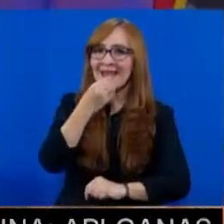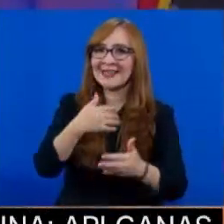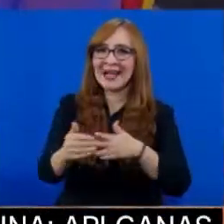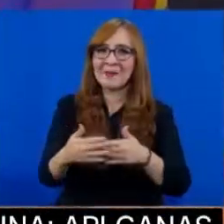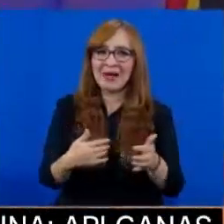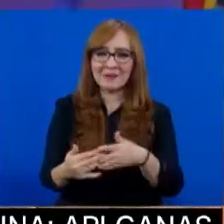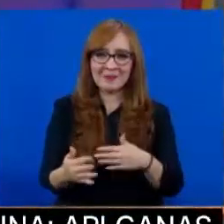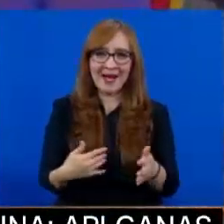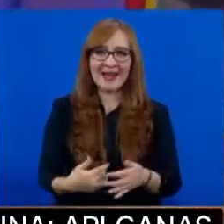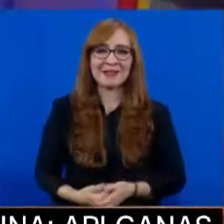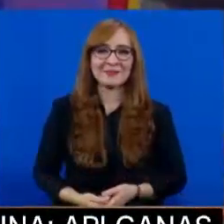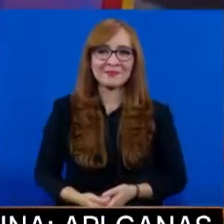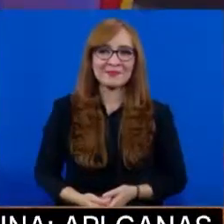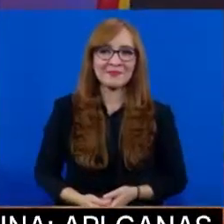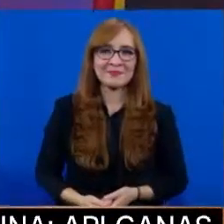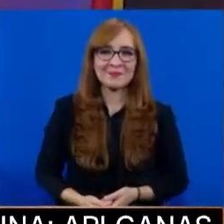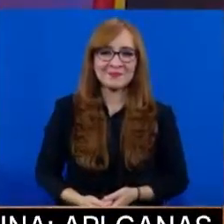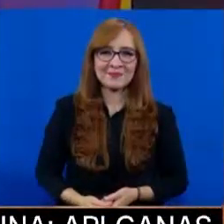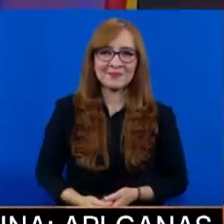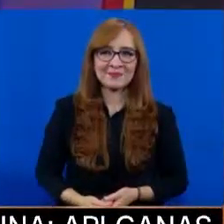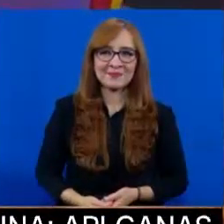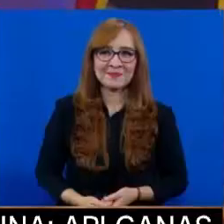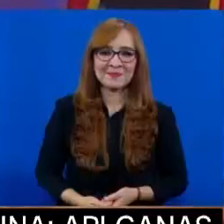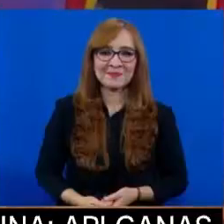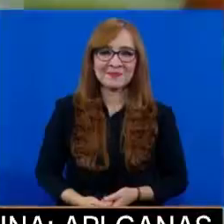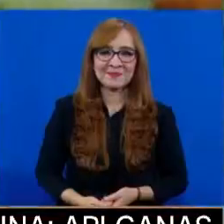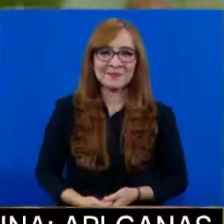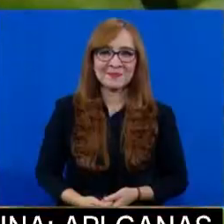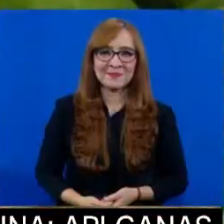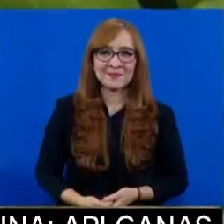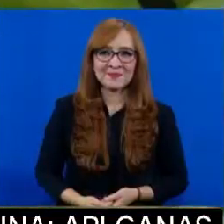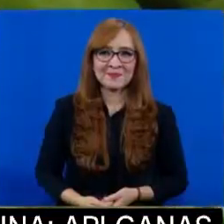Bang. Biar ada tenaga. Masih pedih?